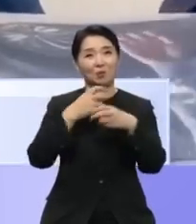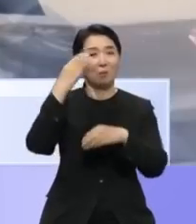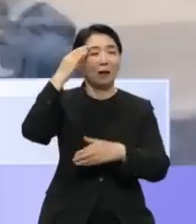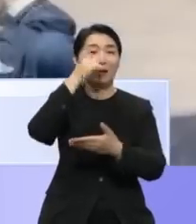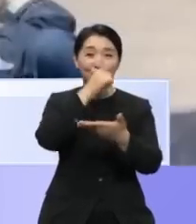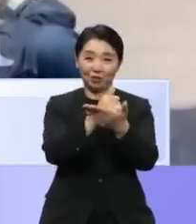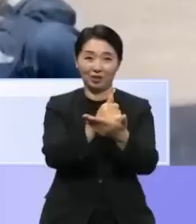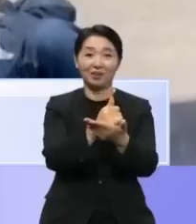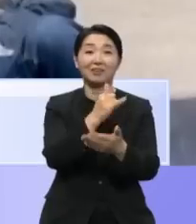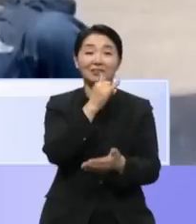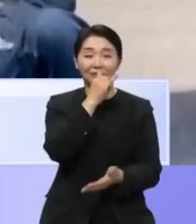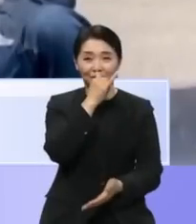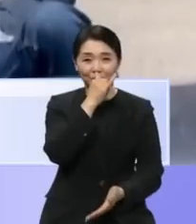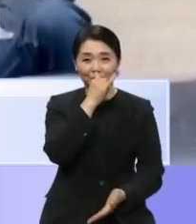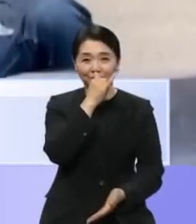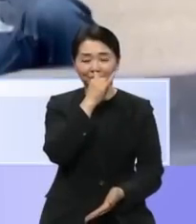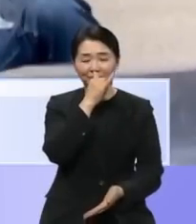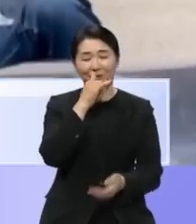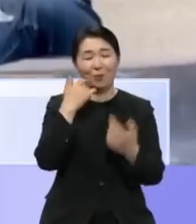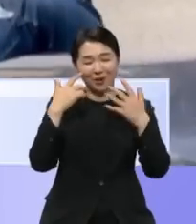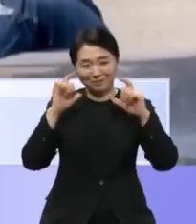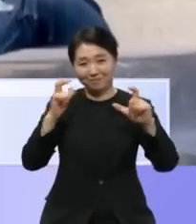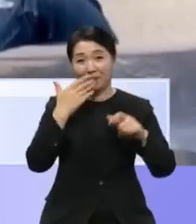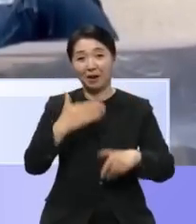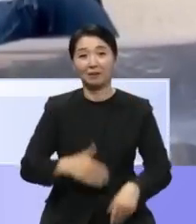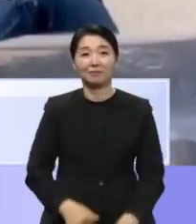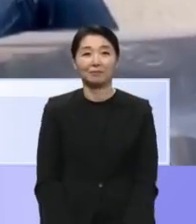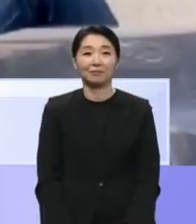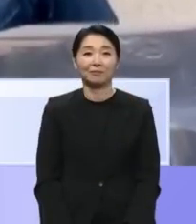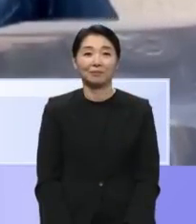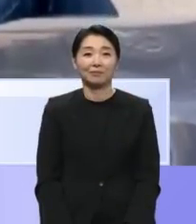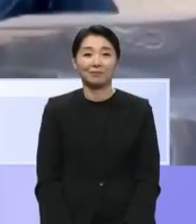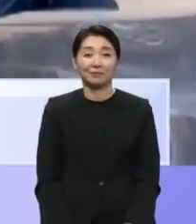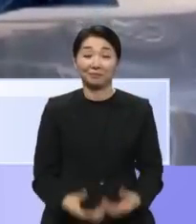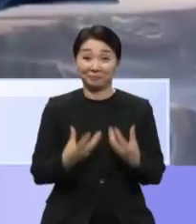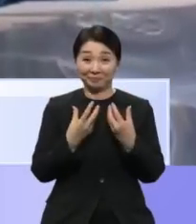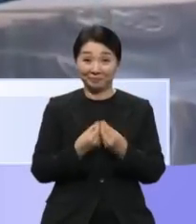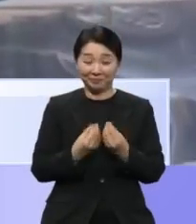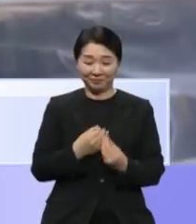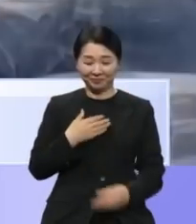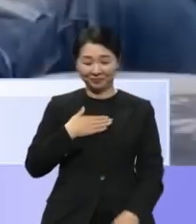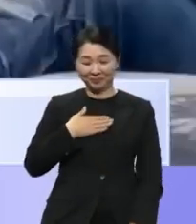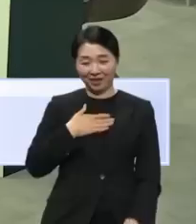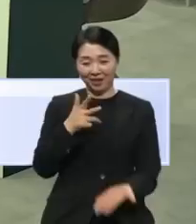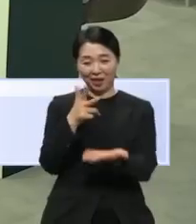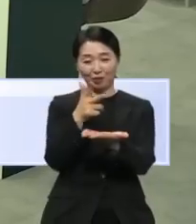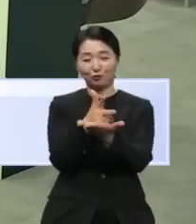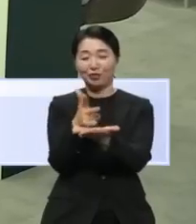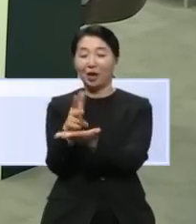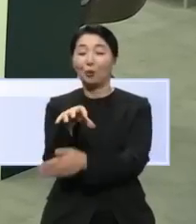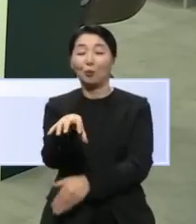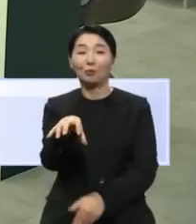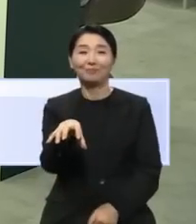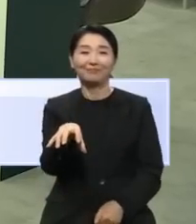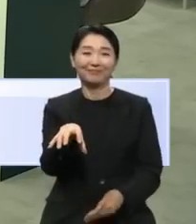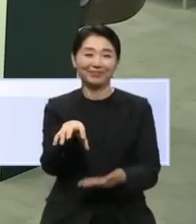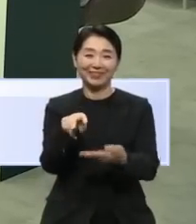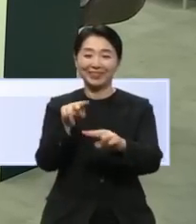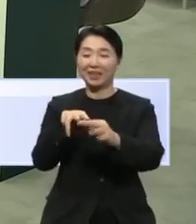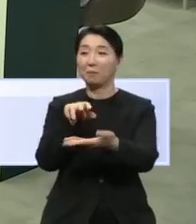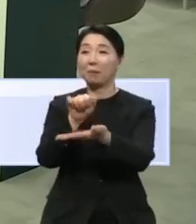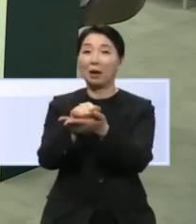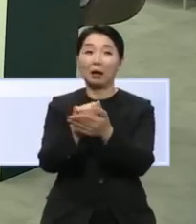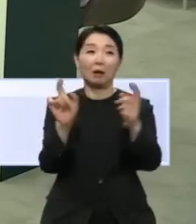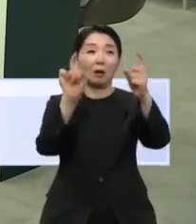있거든요 그 죄로 처벌될 가능성이 있어요 예를 들면 제가 이제 주차장에서 막 누가 자리를 맡고 있어서 시비가 붙었는데